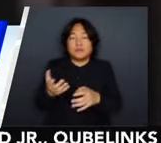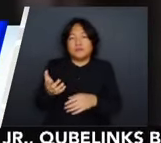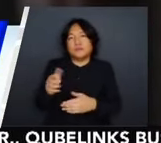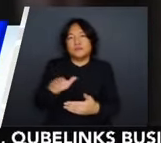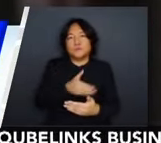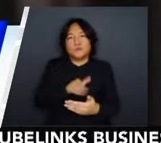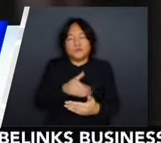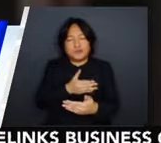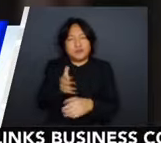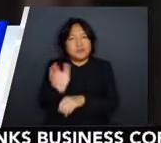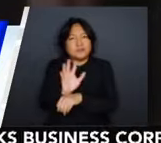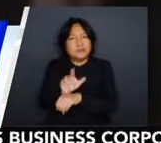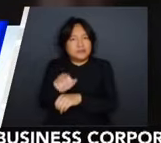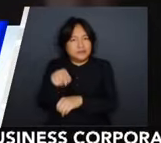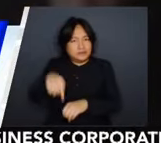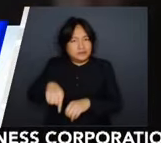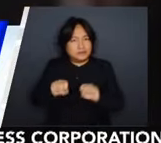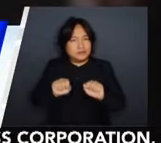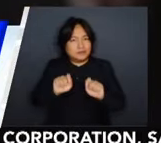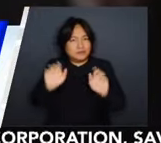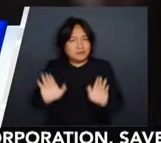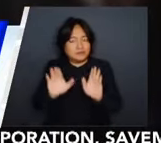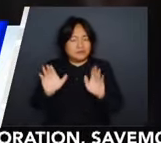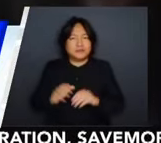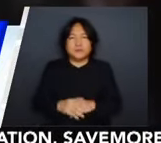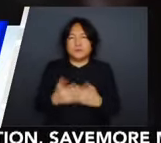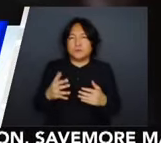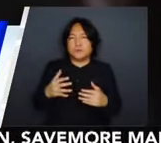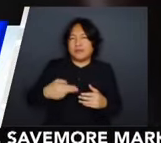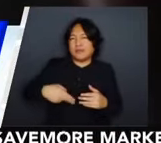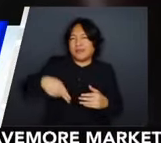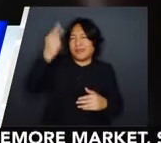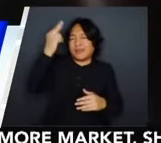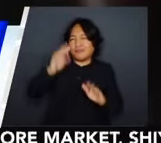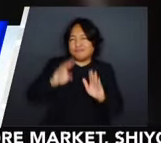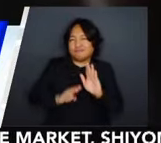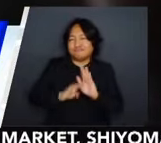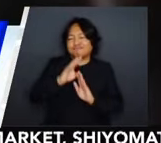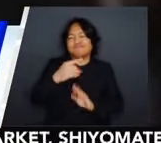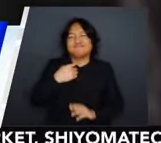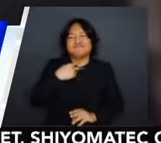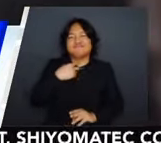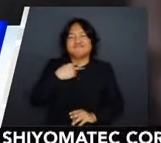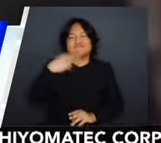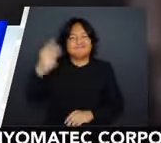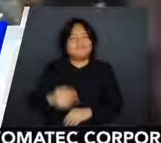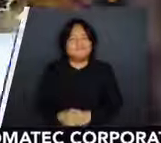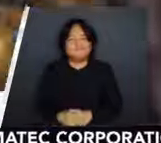effortless na bumirit si Stella at inabot ang high notes ng iconic na kanta.